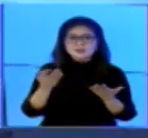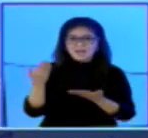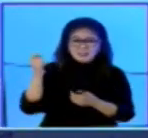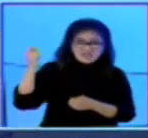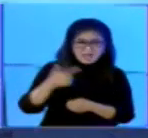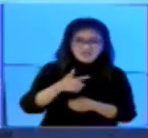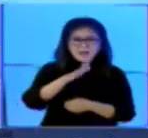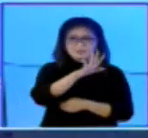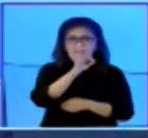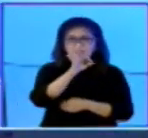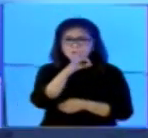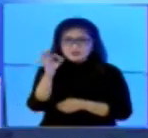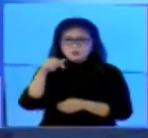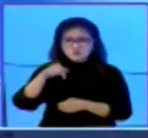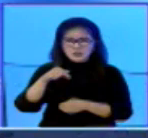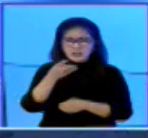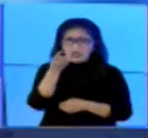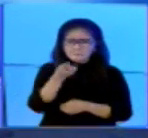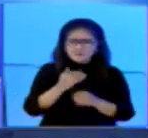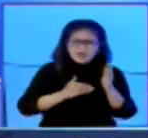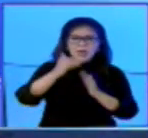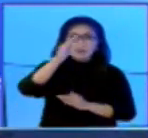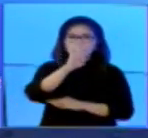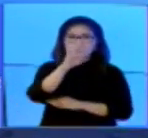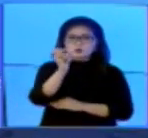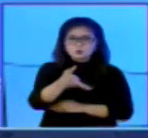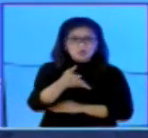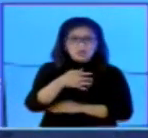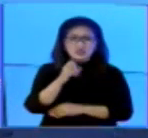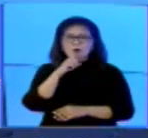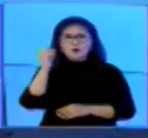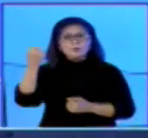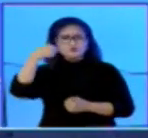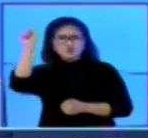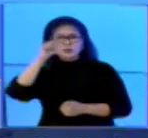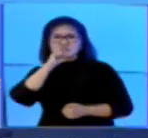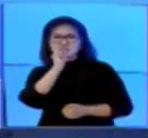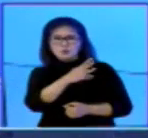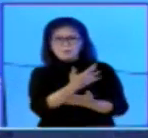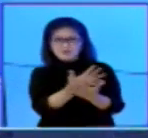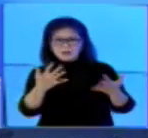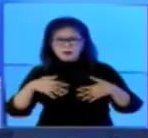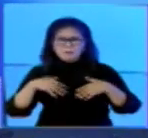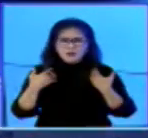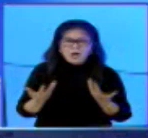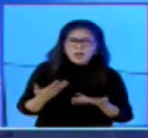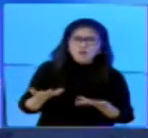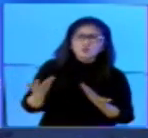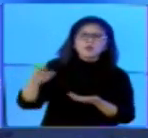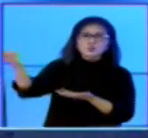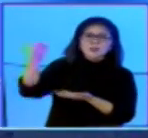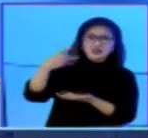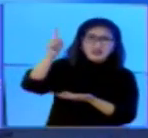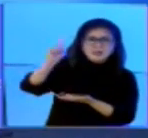listrik Rp500.000, kini naik hampir Rp4.000.000. Menjawab protes masyarakat yang mengeluh tagihan listriknya melonjak